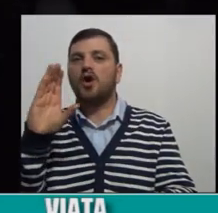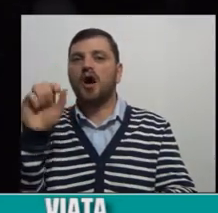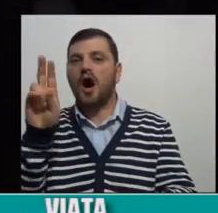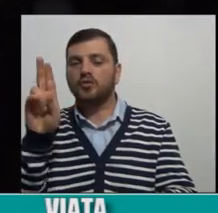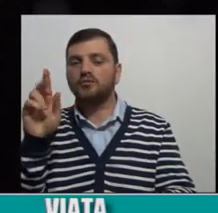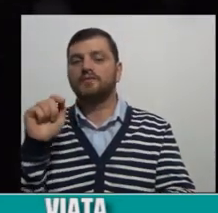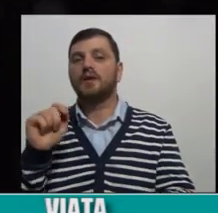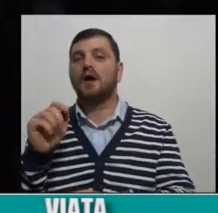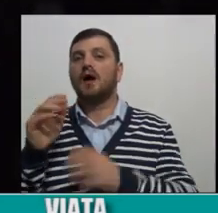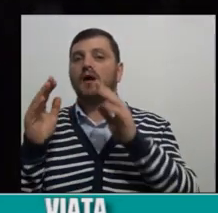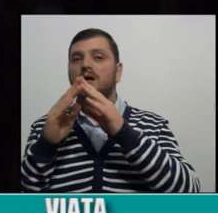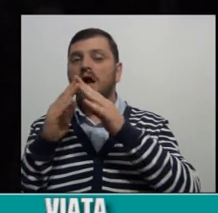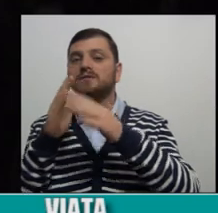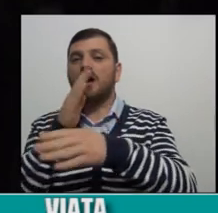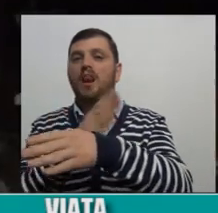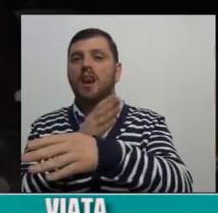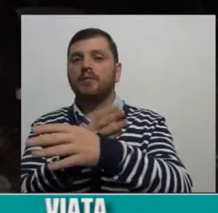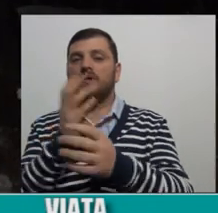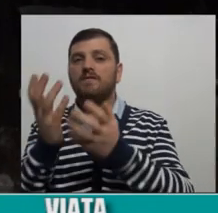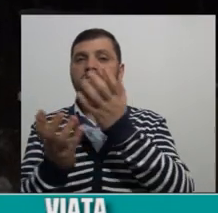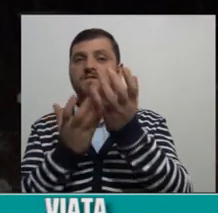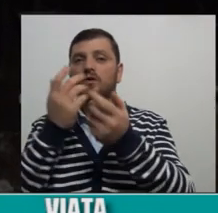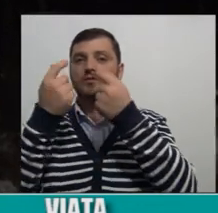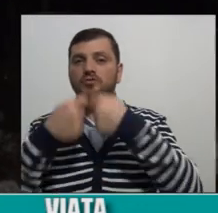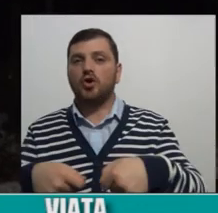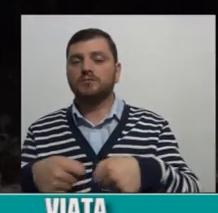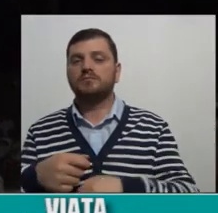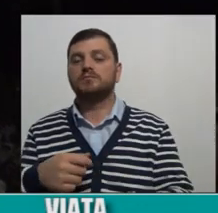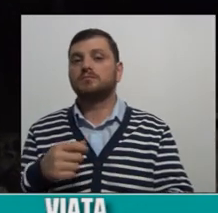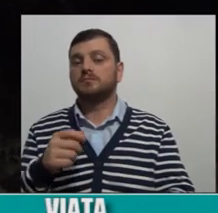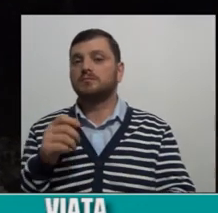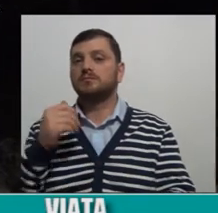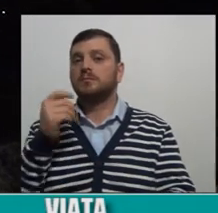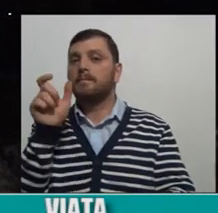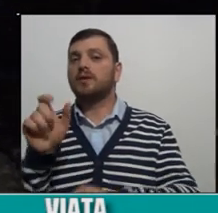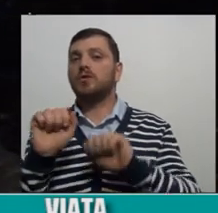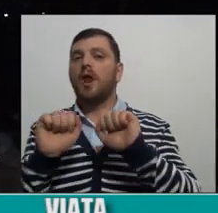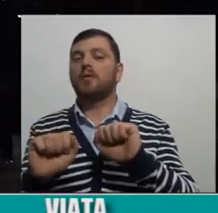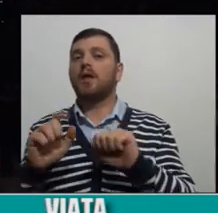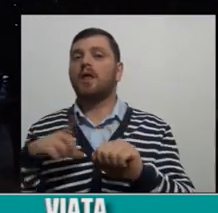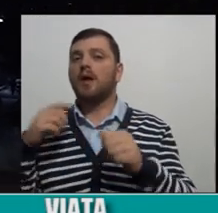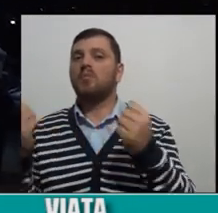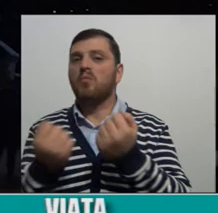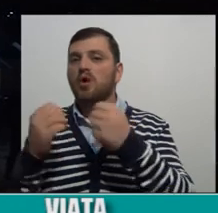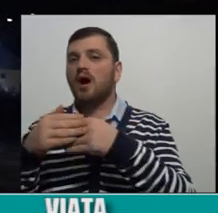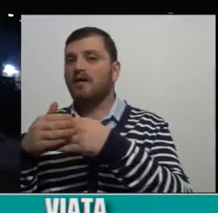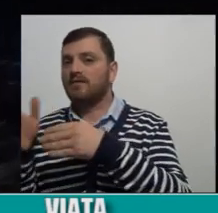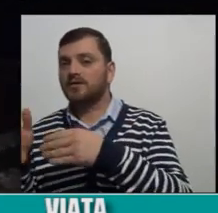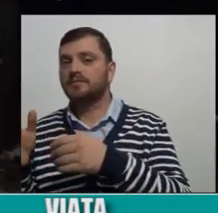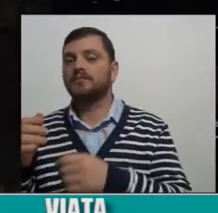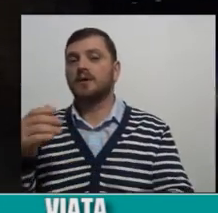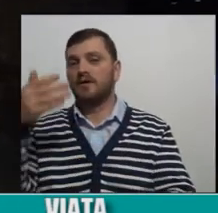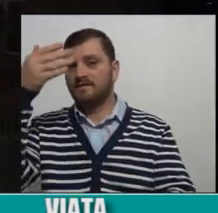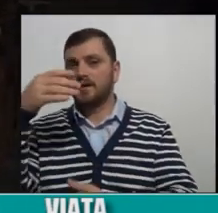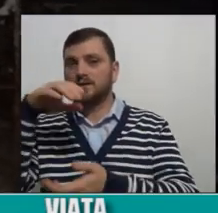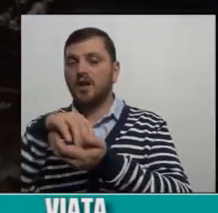a ars practic din temelii. La momentul izbucnirii incendiului, se pare că proprietarul se afla la muncă, la un vecin. La